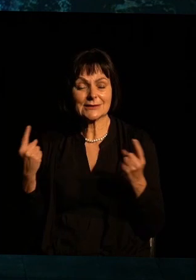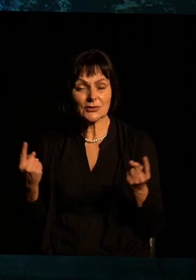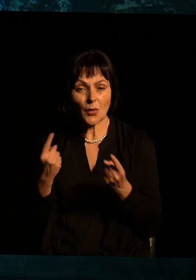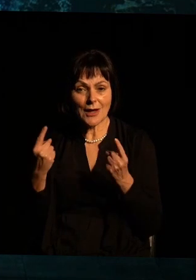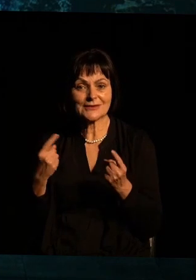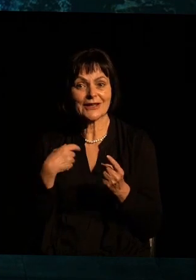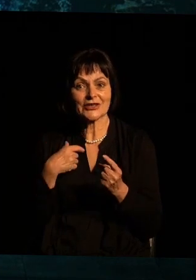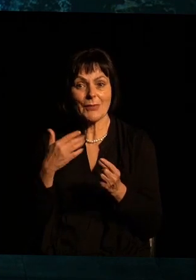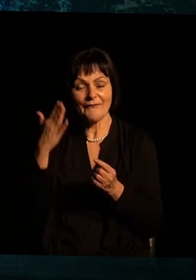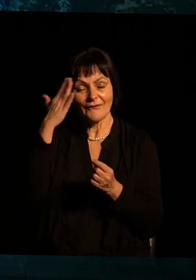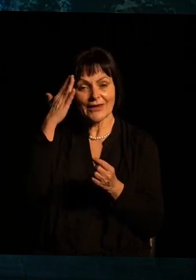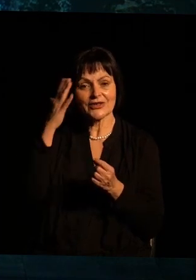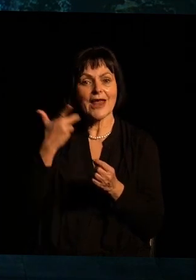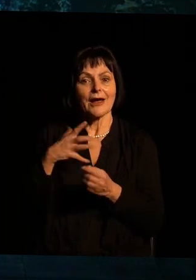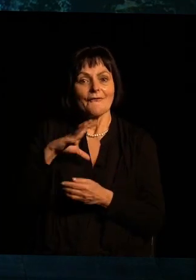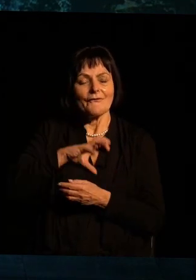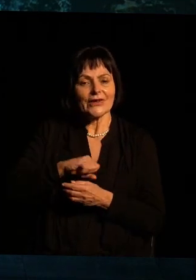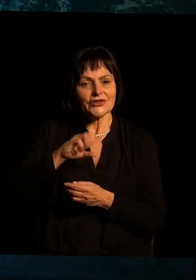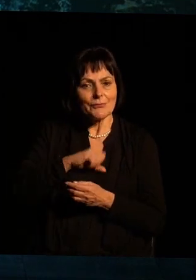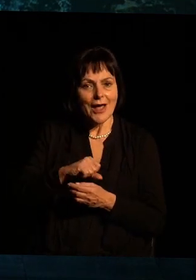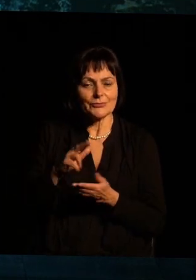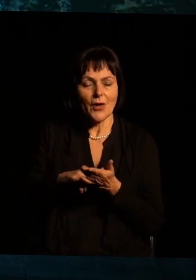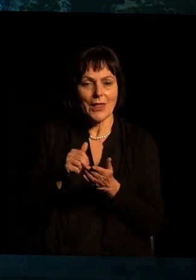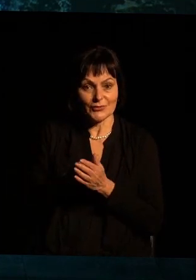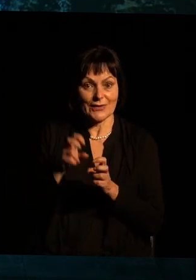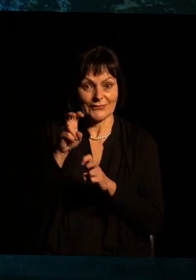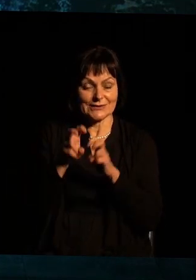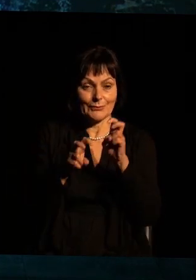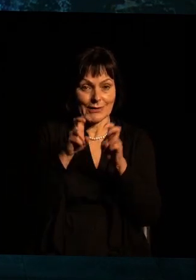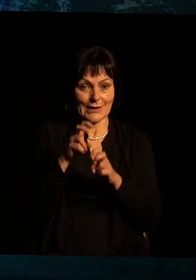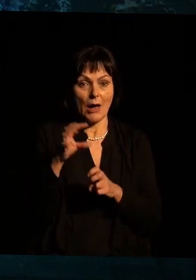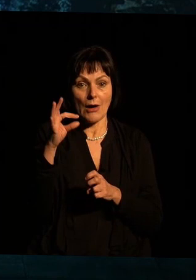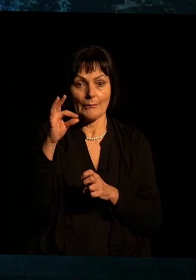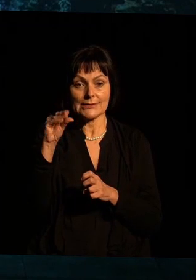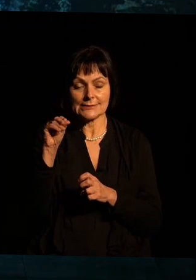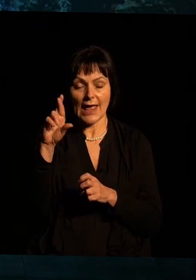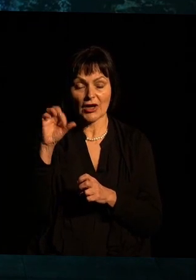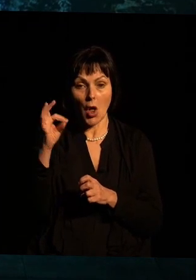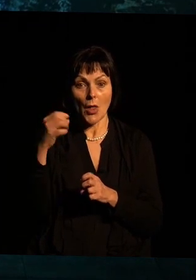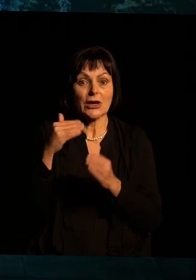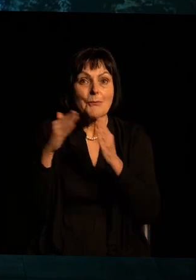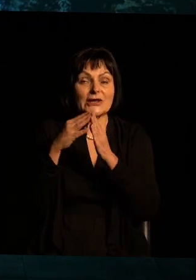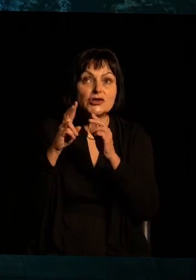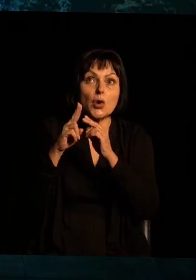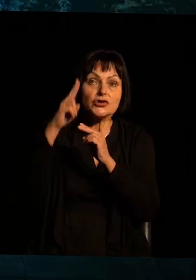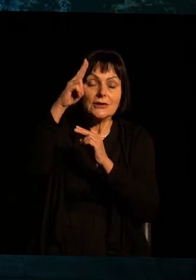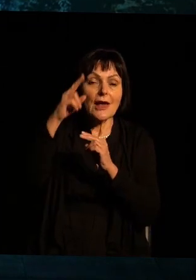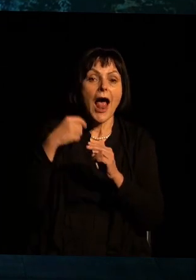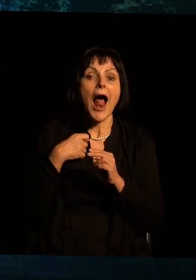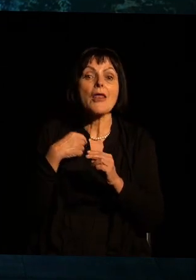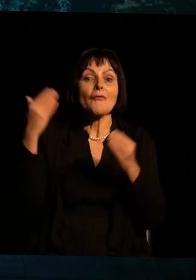no, trzeba wiedzieć, jak przetrwać taki biwak. Bo na przykład ja wspinając się na Cerro Torre, kiedyś byliśmy już blisko szczytu, ale w nocy nam